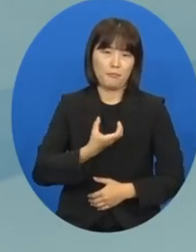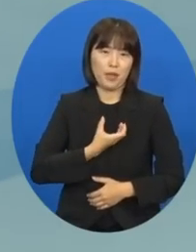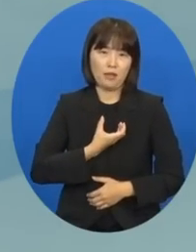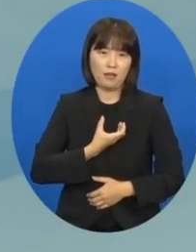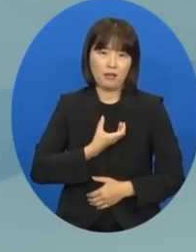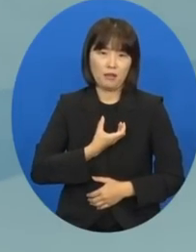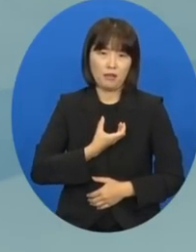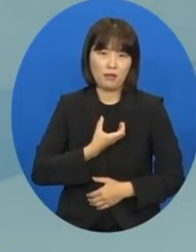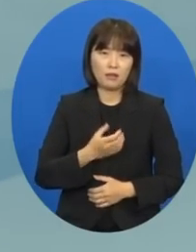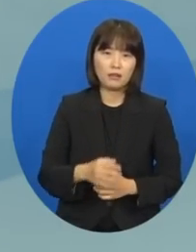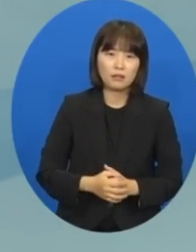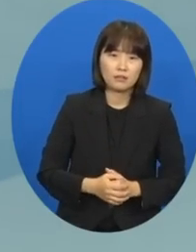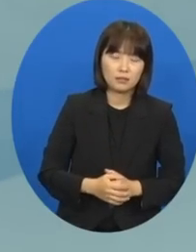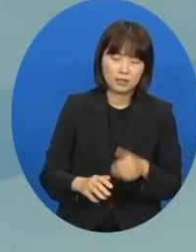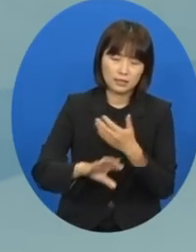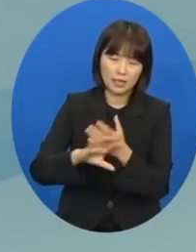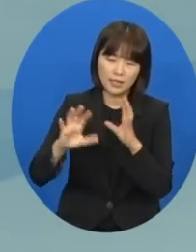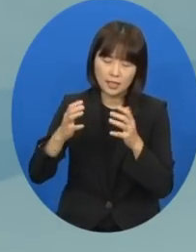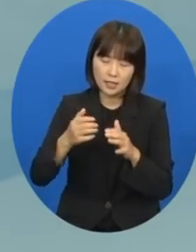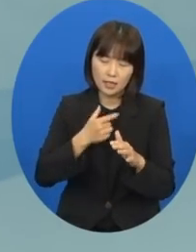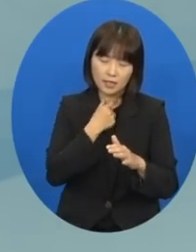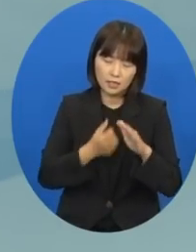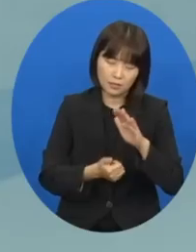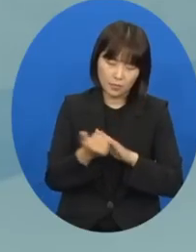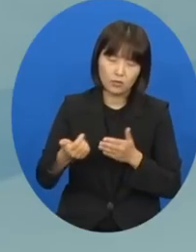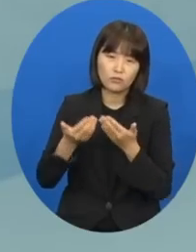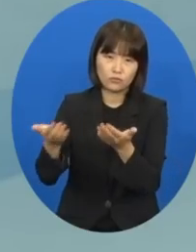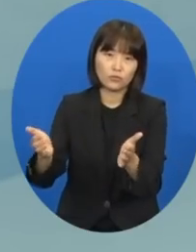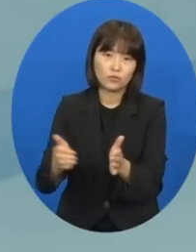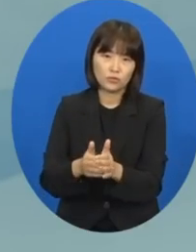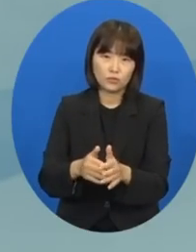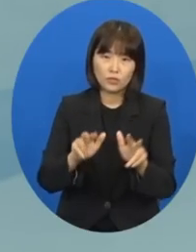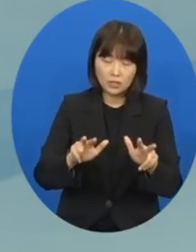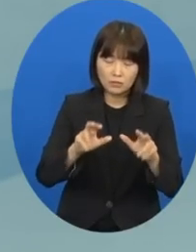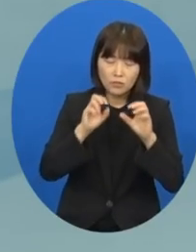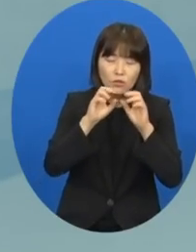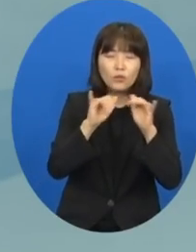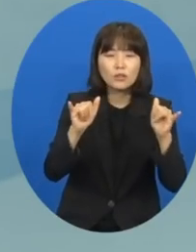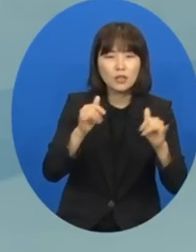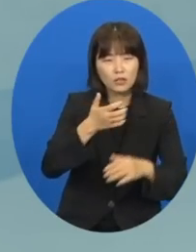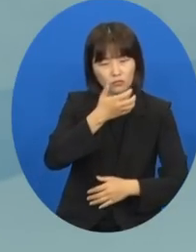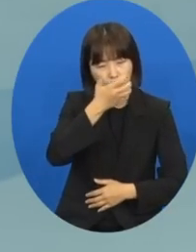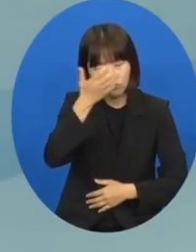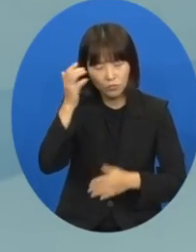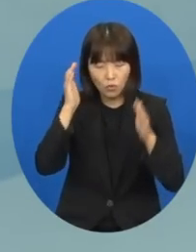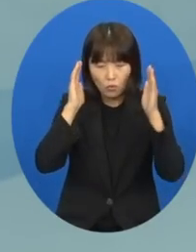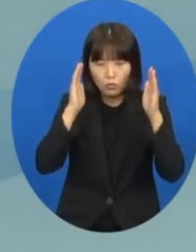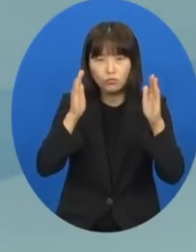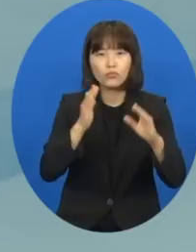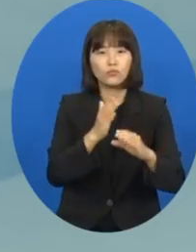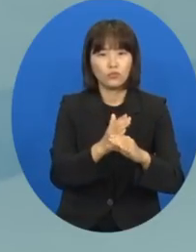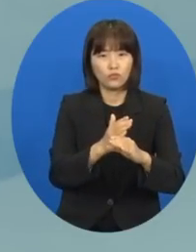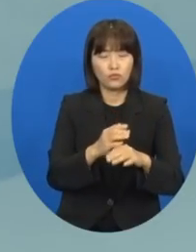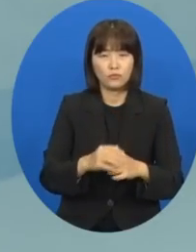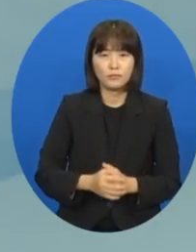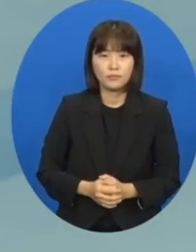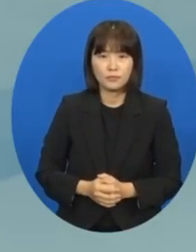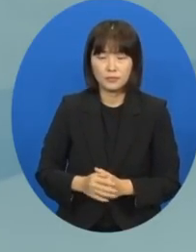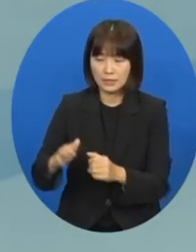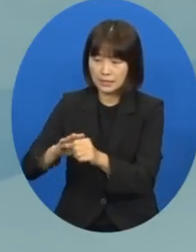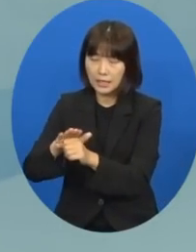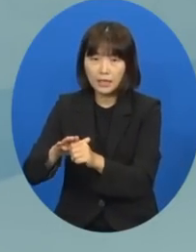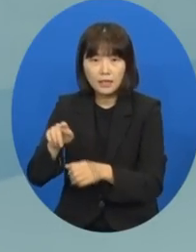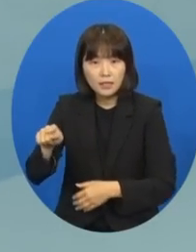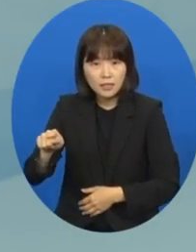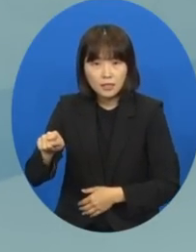많은 아이들에게 희망을 주었어요. 지금은 선교사를 꿈꾸며 공부하고 있습니다. 사랑이는 어떻게